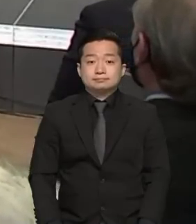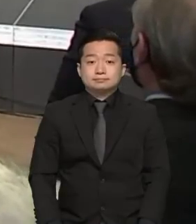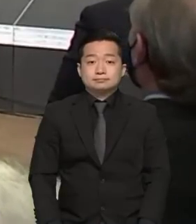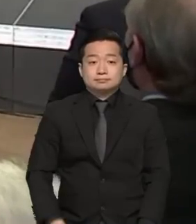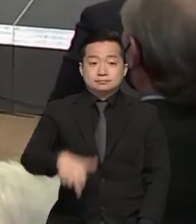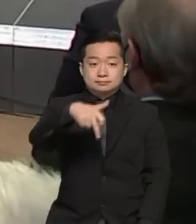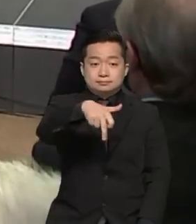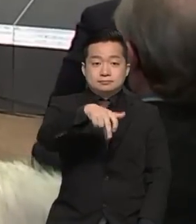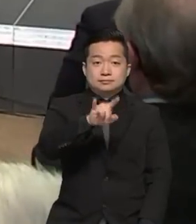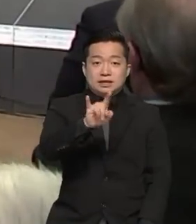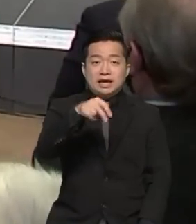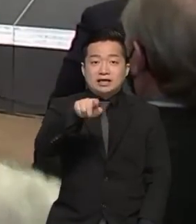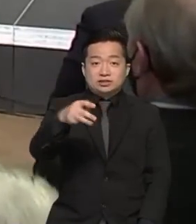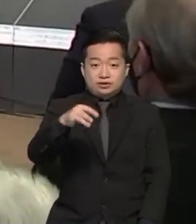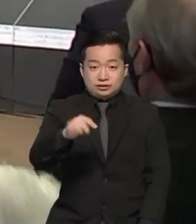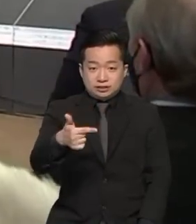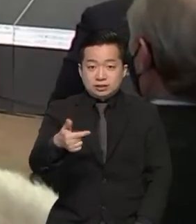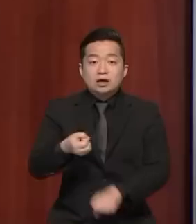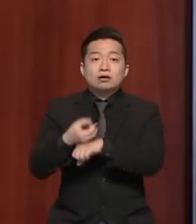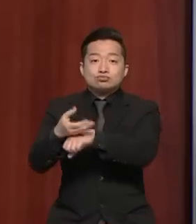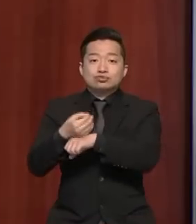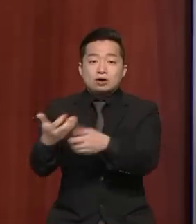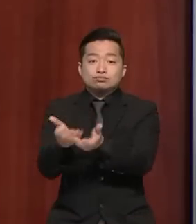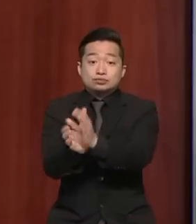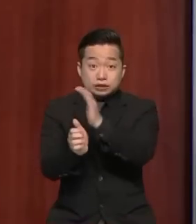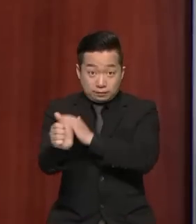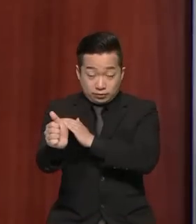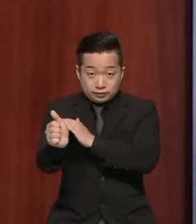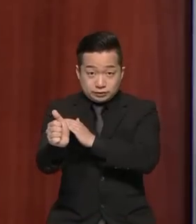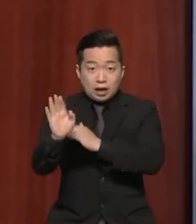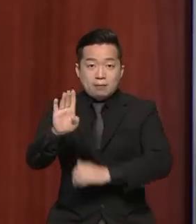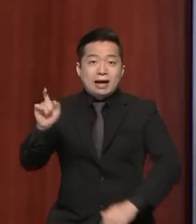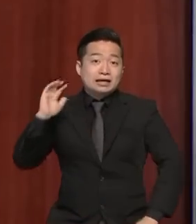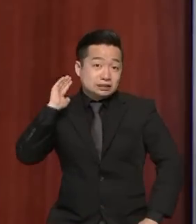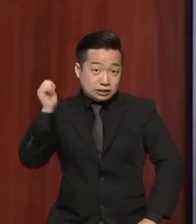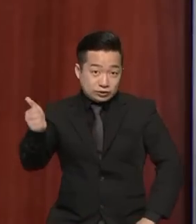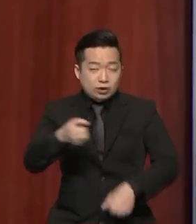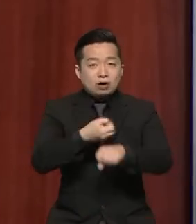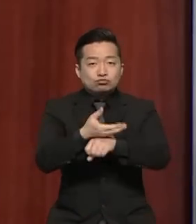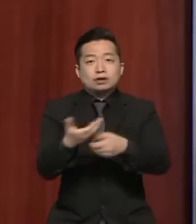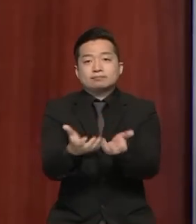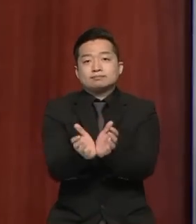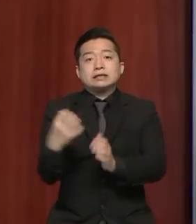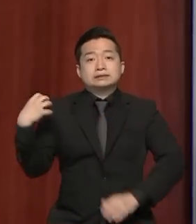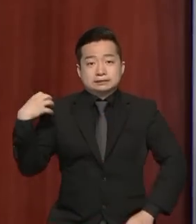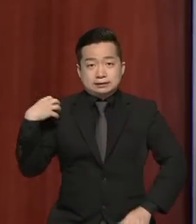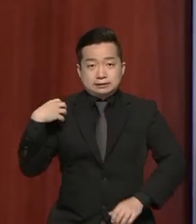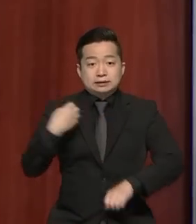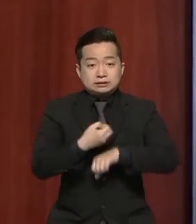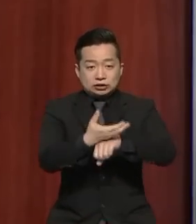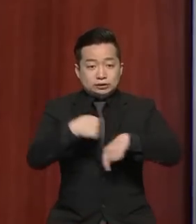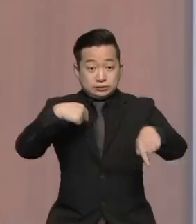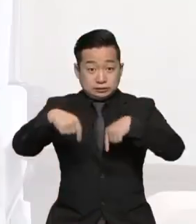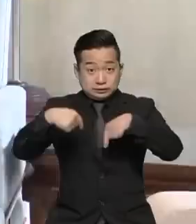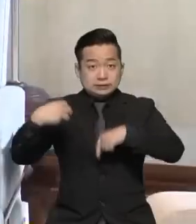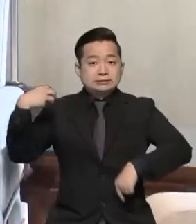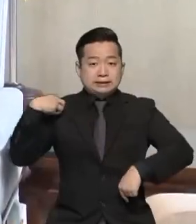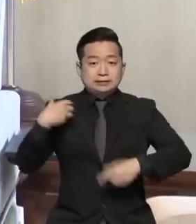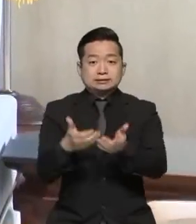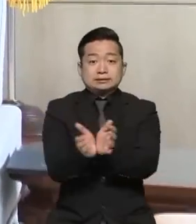캐서린 타이 미 무역대표부 대표는 바이든 정부의 통상장관으로 미국의 무역정책을 진두지휘하고